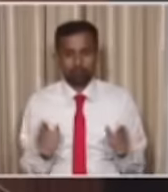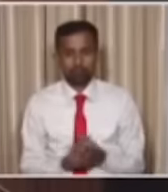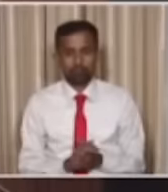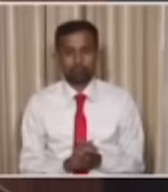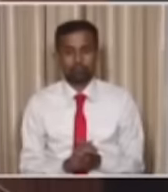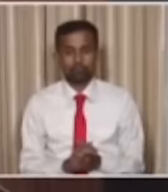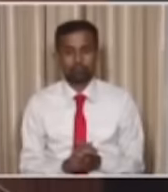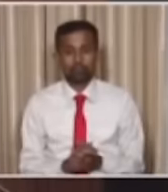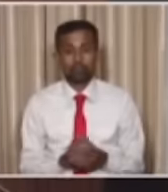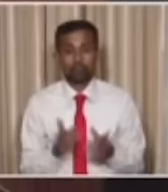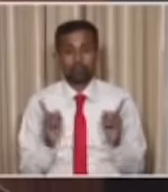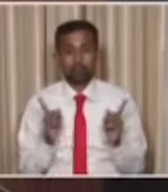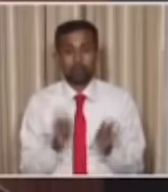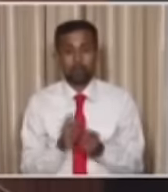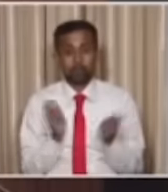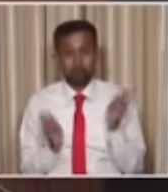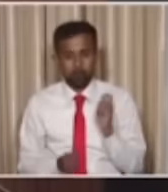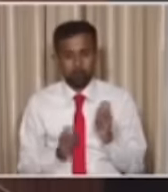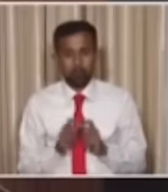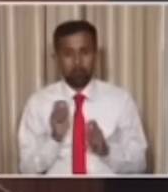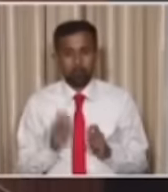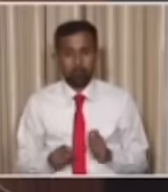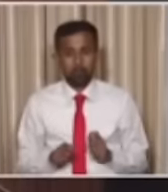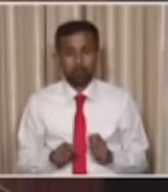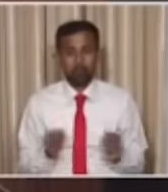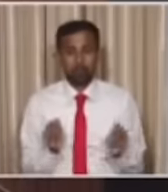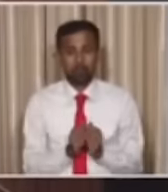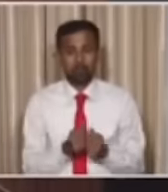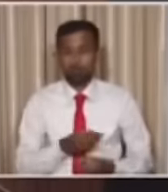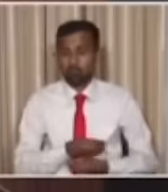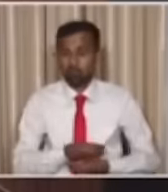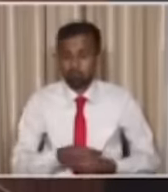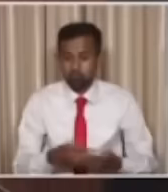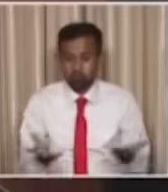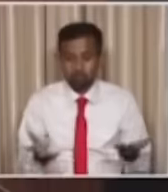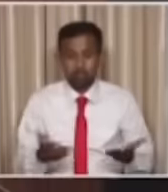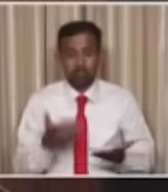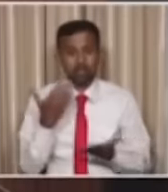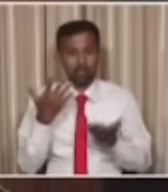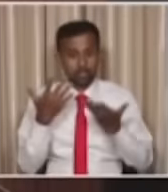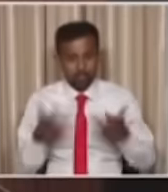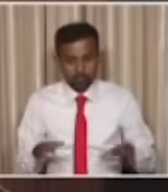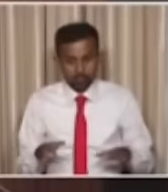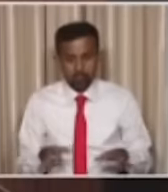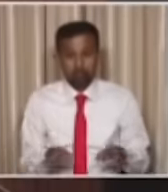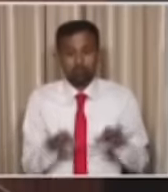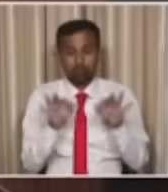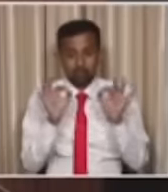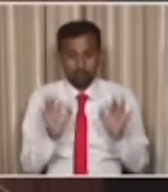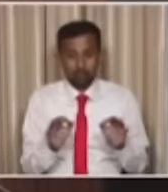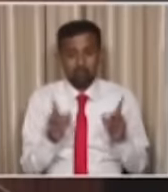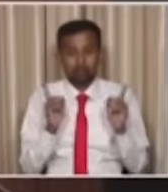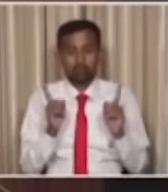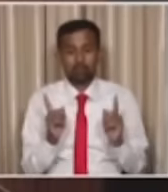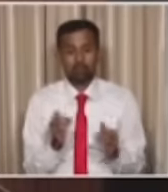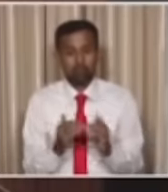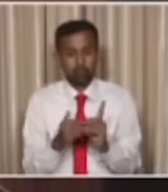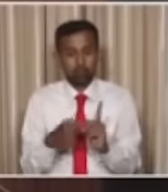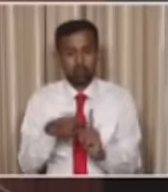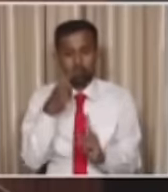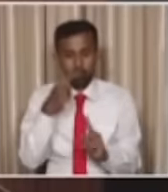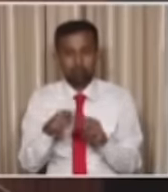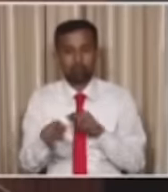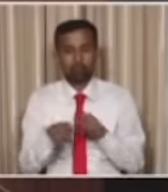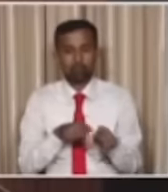නෙවෙයි ක්‍රිකට් පාලක මණ්ඩලය මේ කරන විනාශයන් අවසන් වෙලා සාධනීය ආකාරයට ක්‍රිකට් ක්‍රීඩාව ගොඩනගන ආකාරය